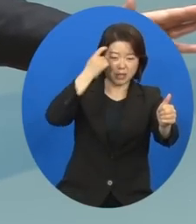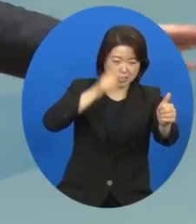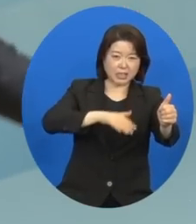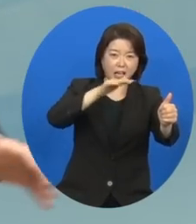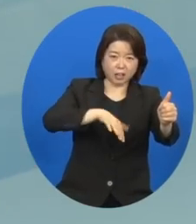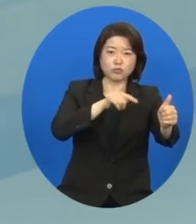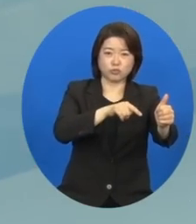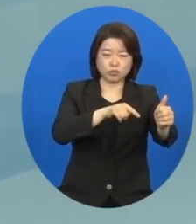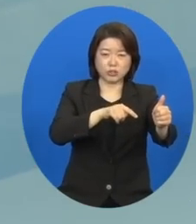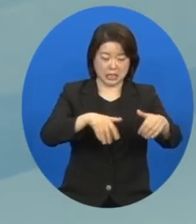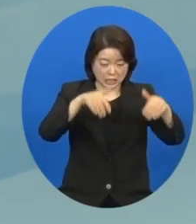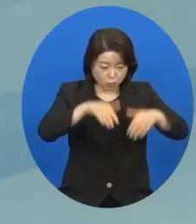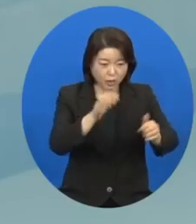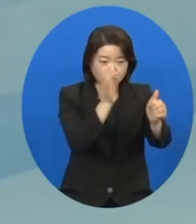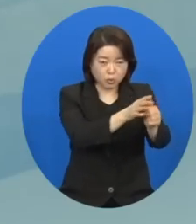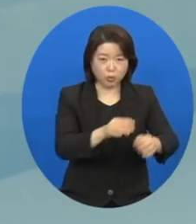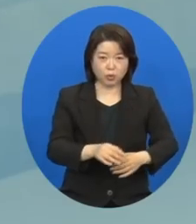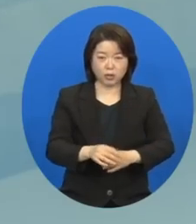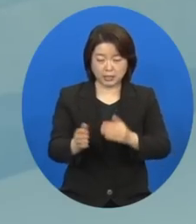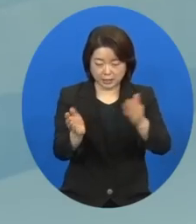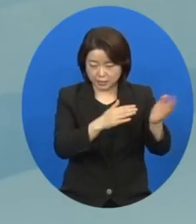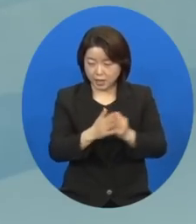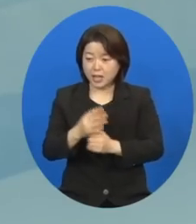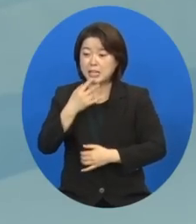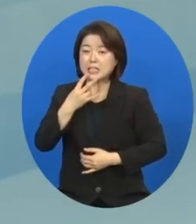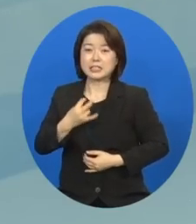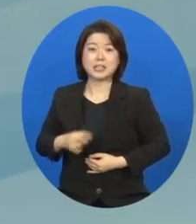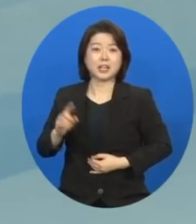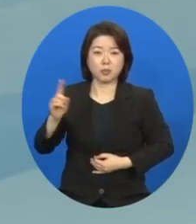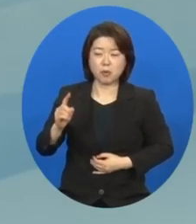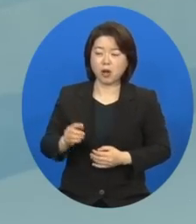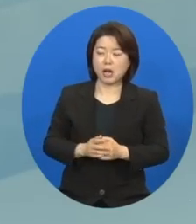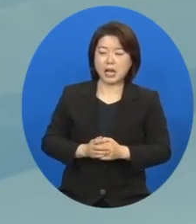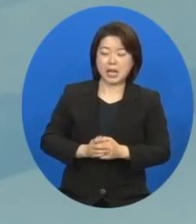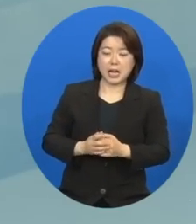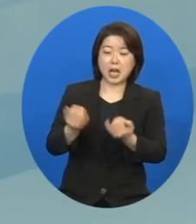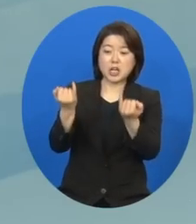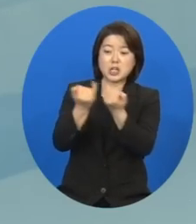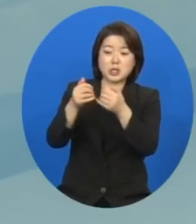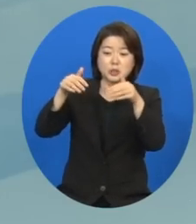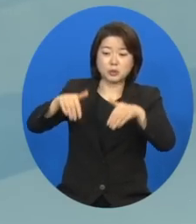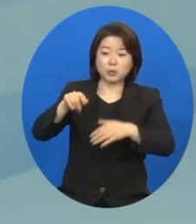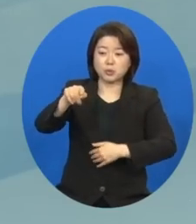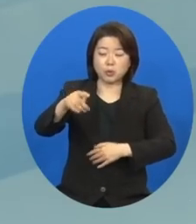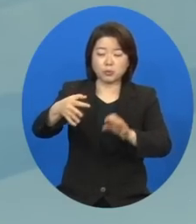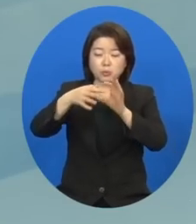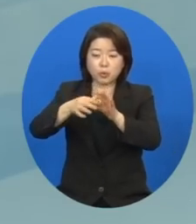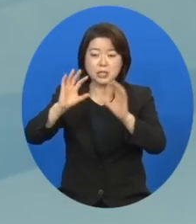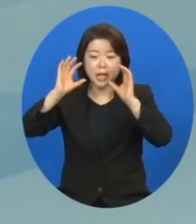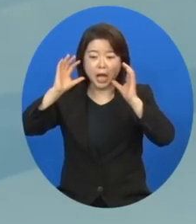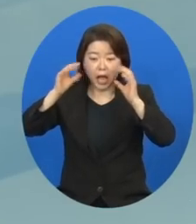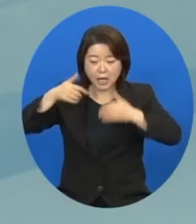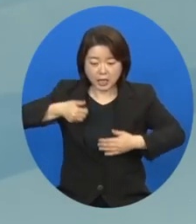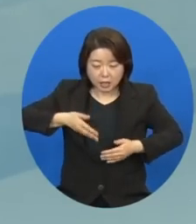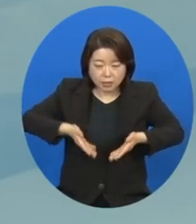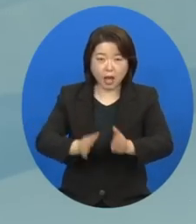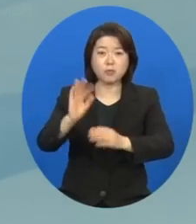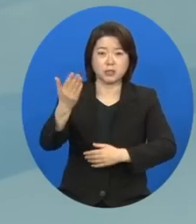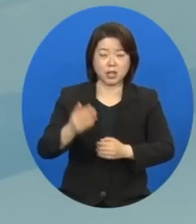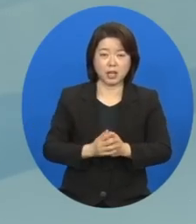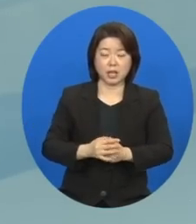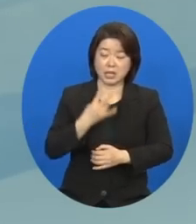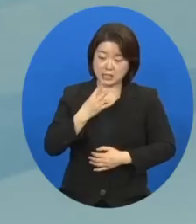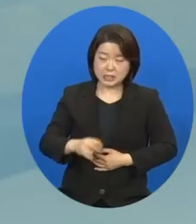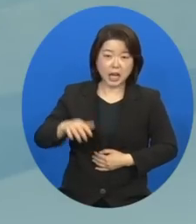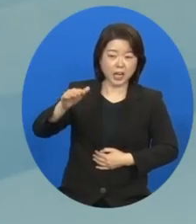수준. 사례는 뭐였어요? 하갈을 통해서 나면 되는 거 아니냐. 이게 하갈의 수준이고, 이것이 사례의